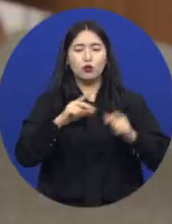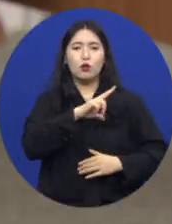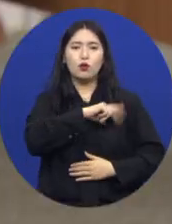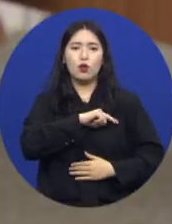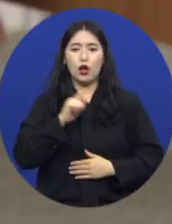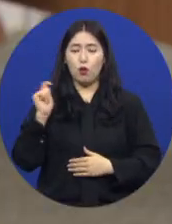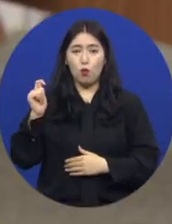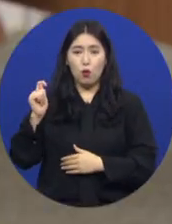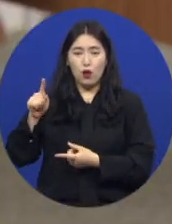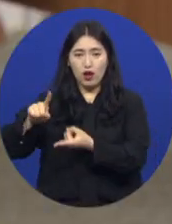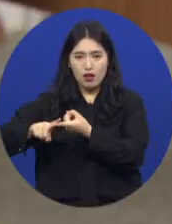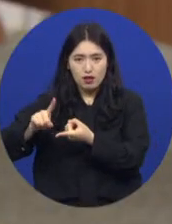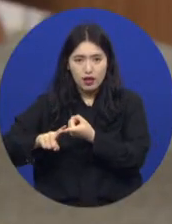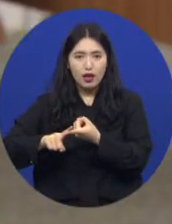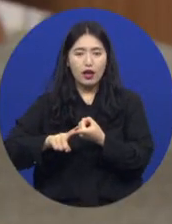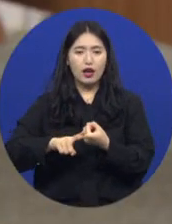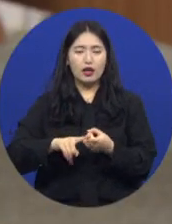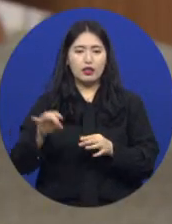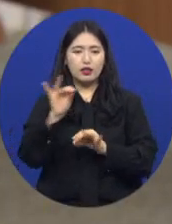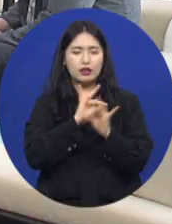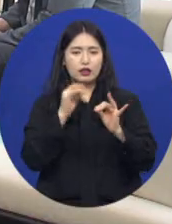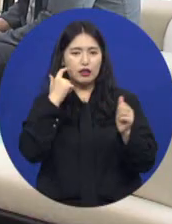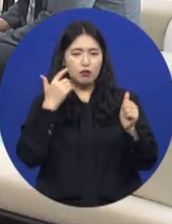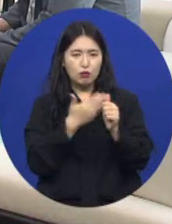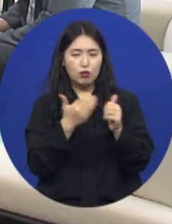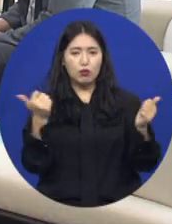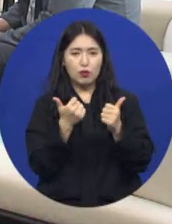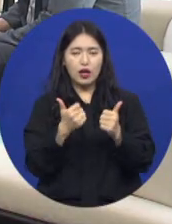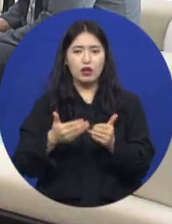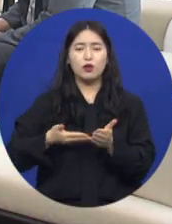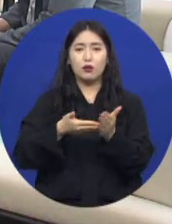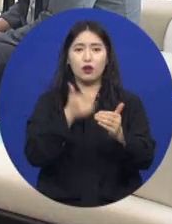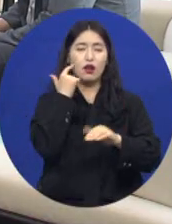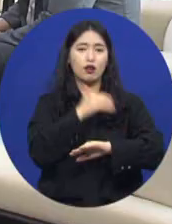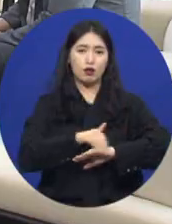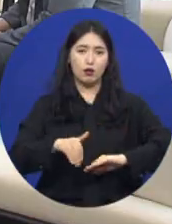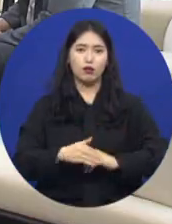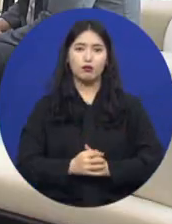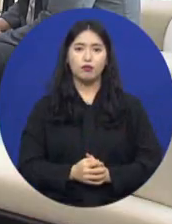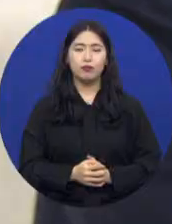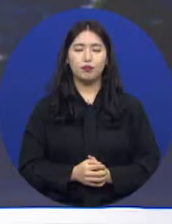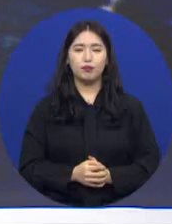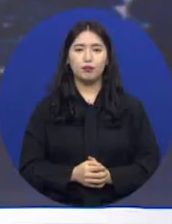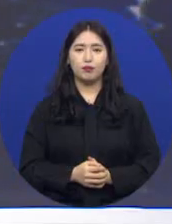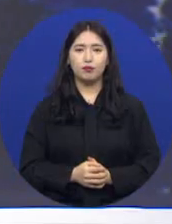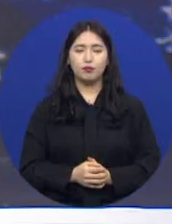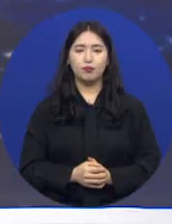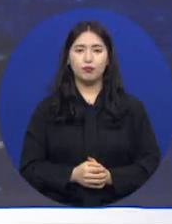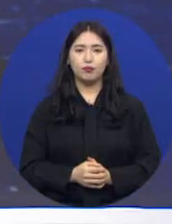고영권 내정자에 대한 인사청문을 공식 요청할 예정입니다.